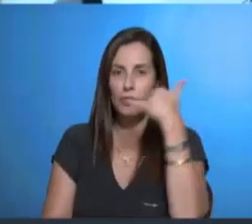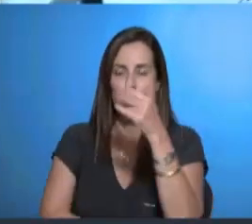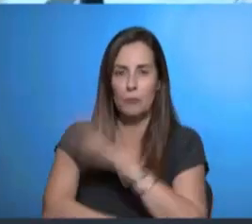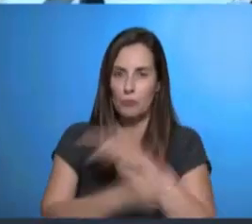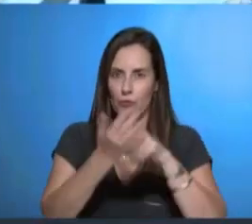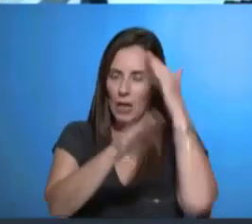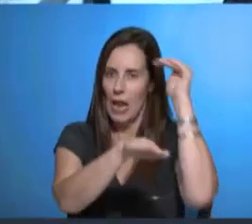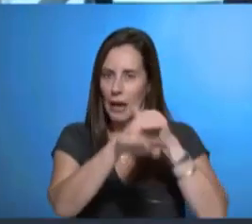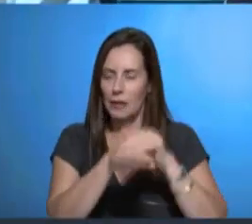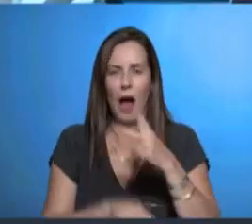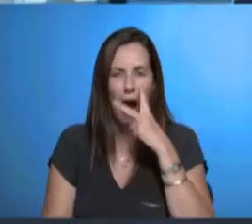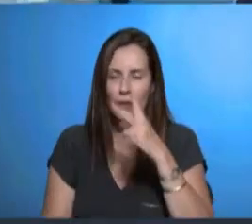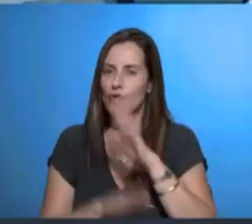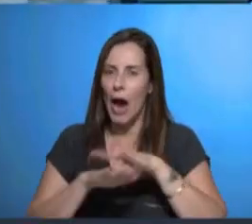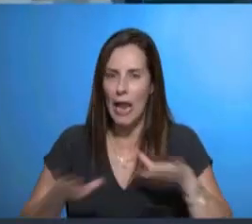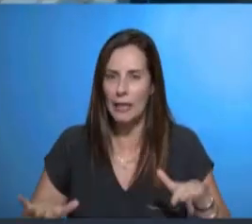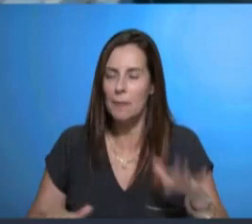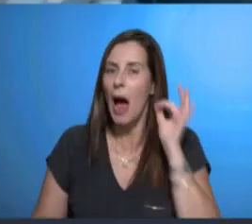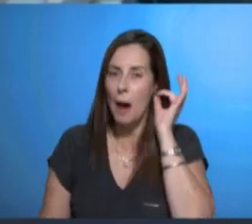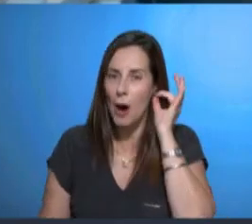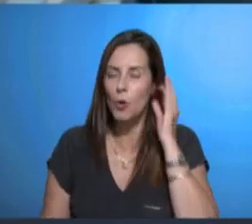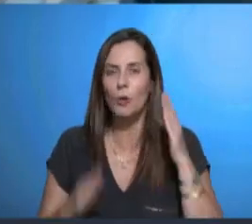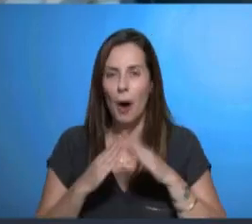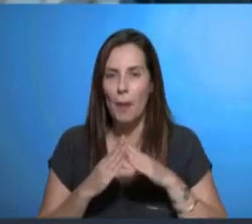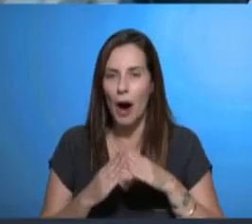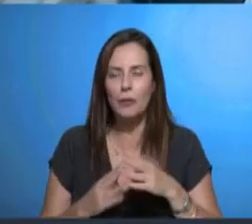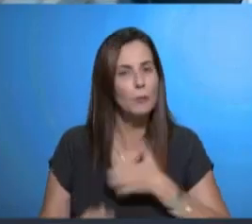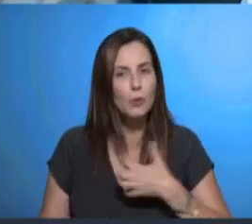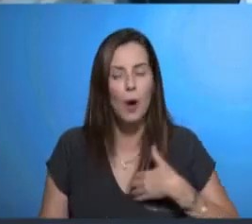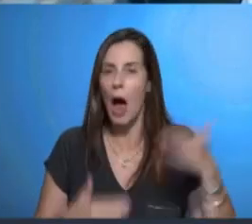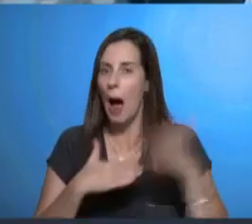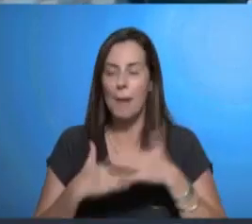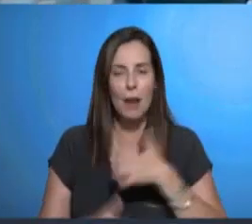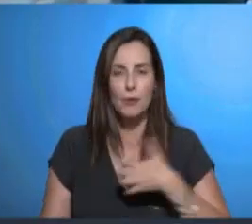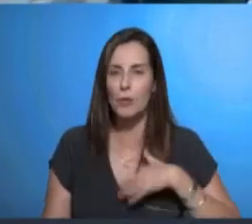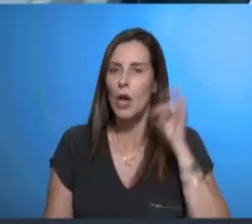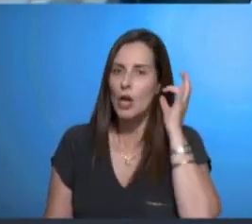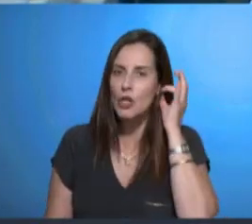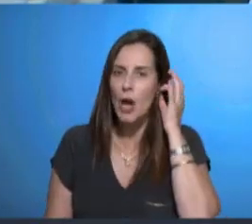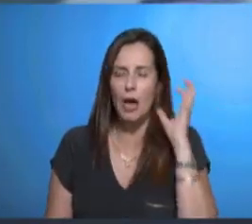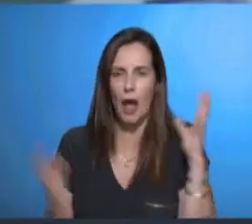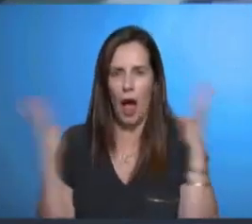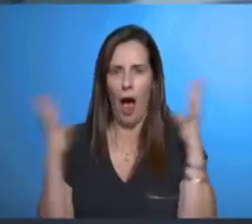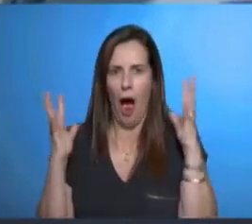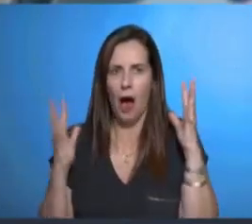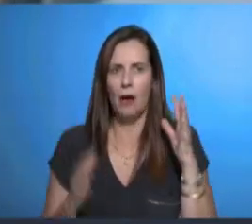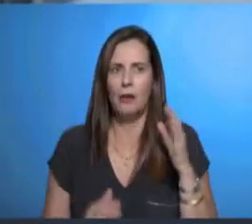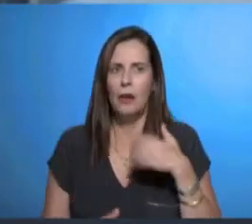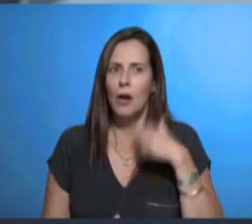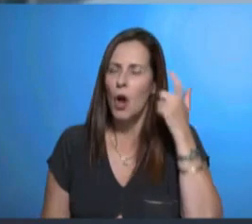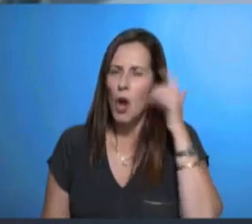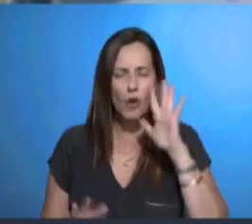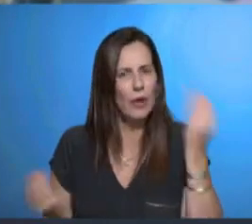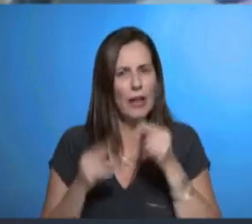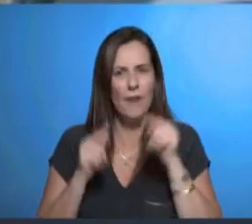כדי לעדכן, ראיתי שהילדים, הבנות בבית השני פצועות, הבעל פצוע, האישה הייתה בהתקף חרדה. אני לא חשב לא על